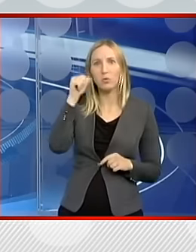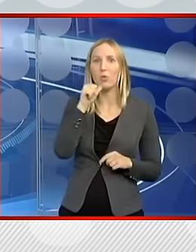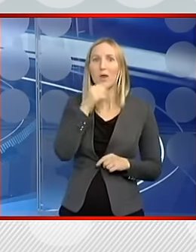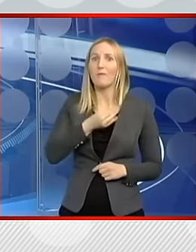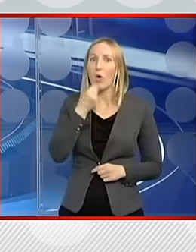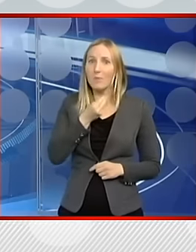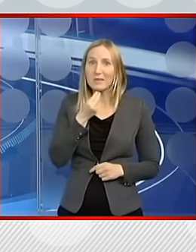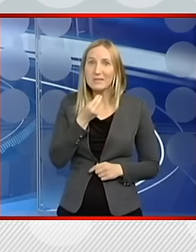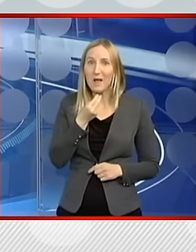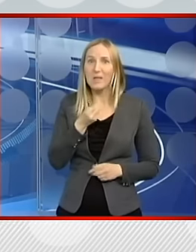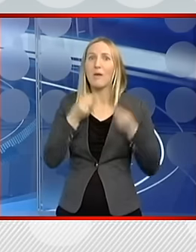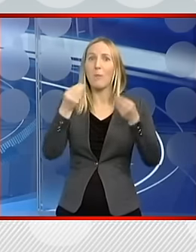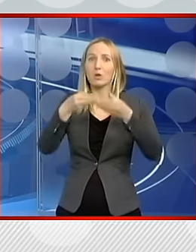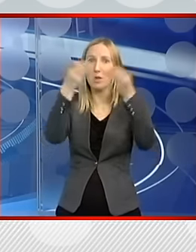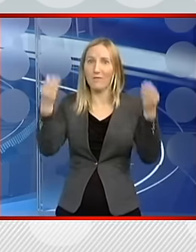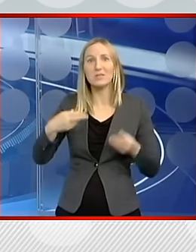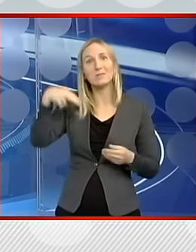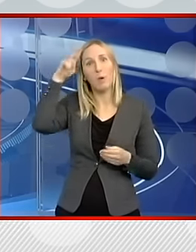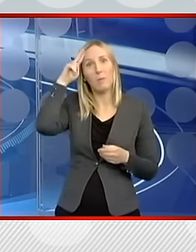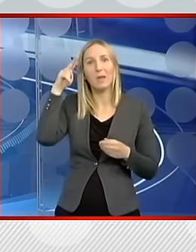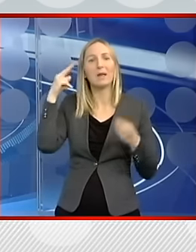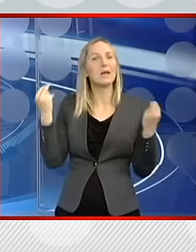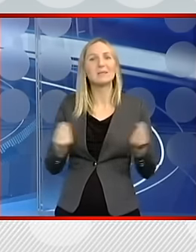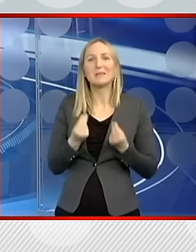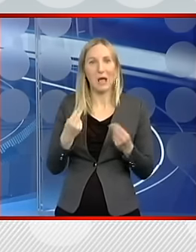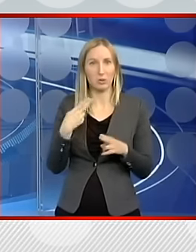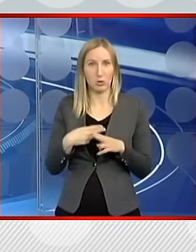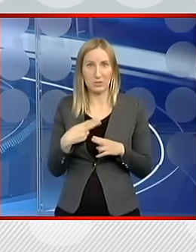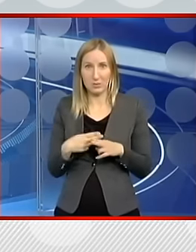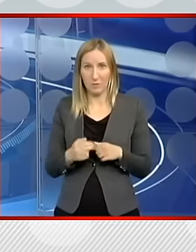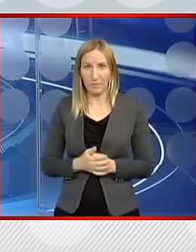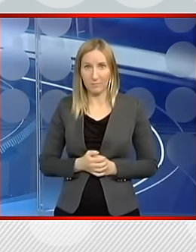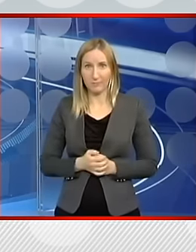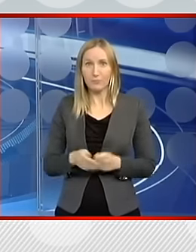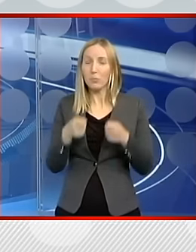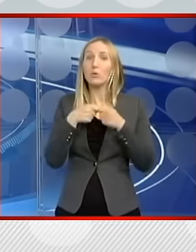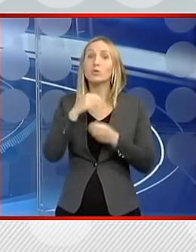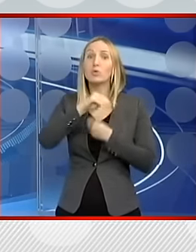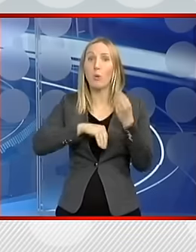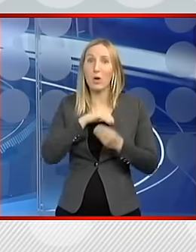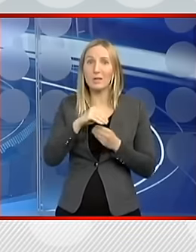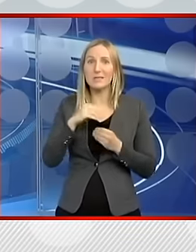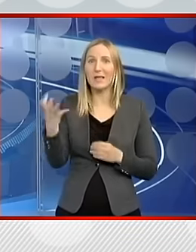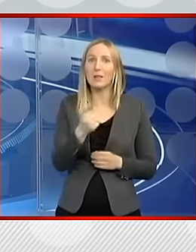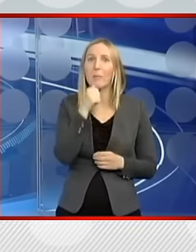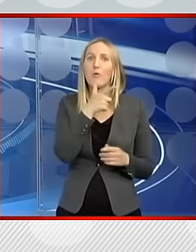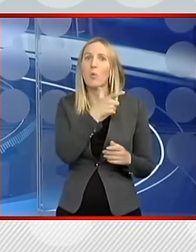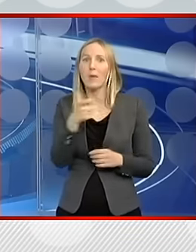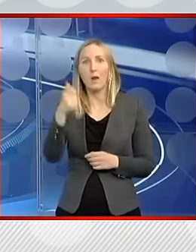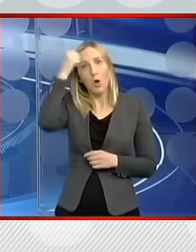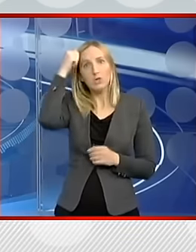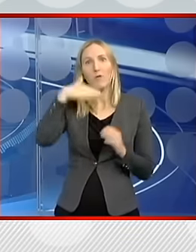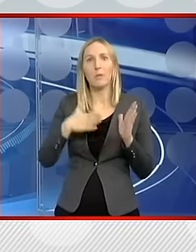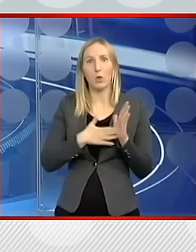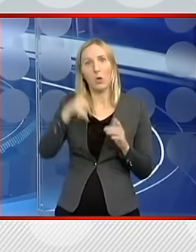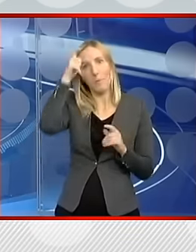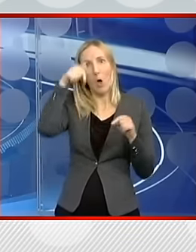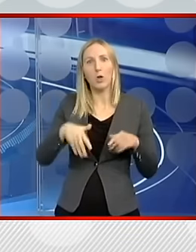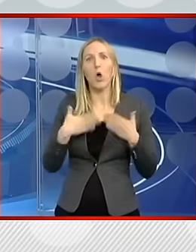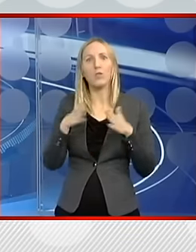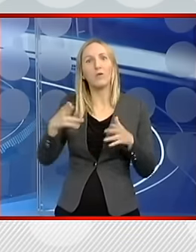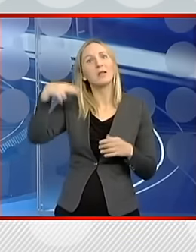i informisanja položili su vence na spomenik Zašto. U Udruženju porodica kidnapovanih i ubijenih na Kosovu i Metohiji u